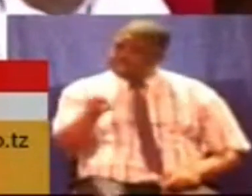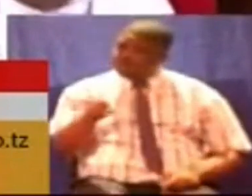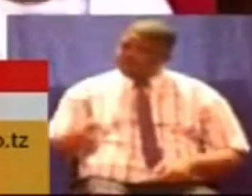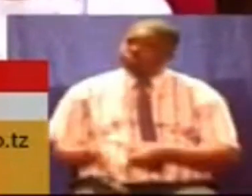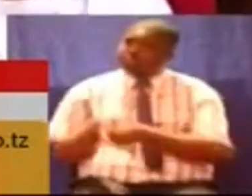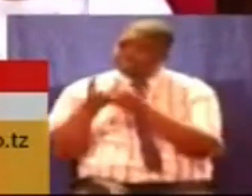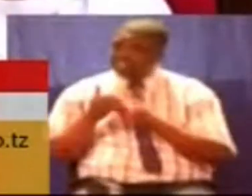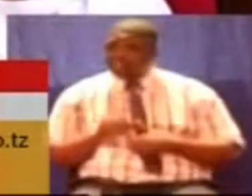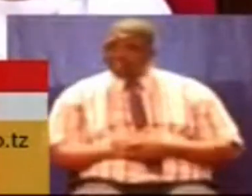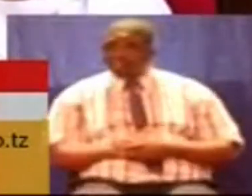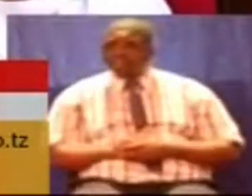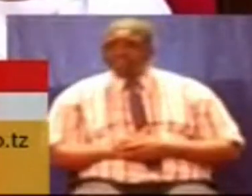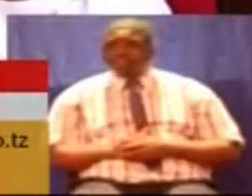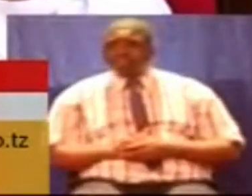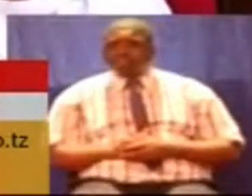kufariji.